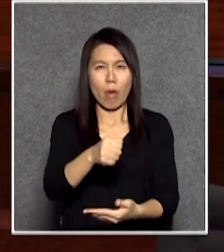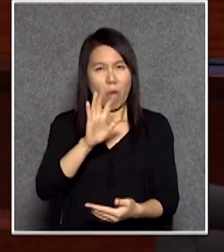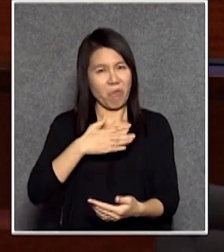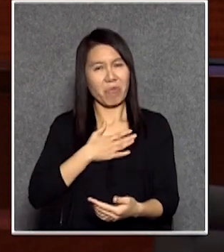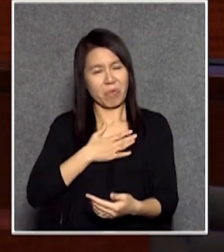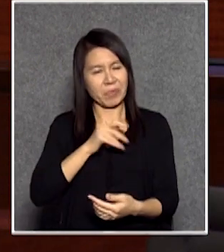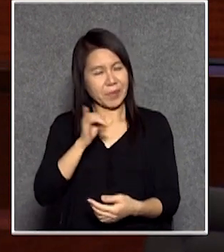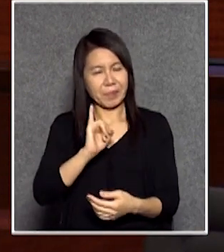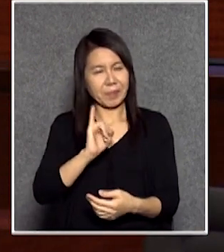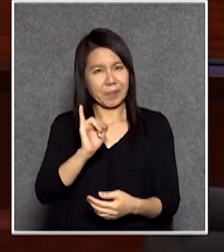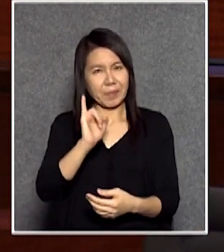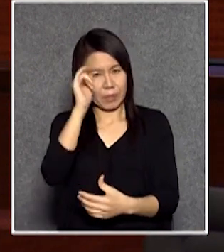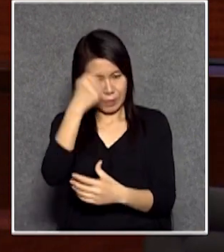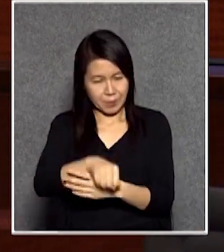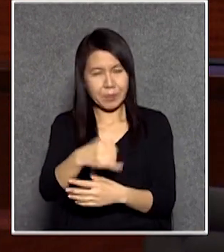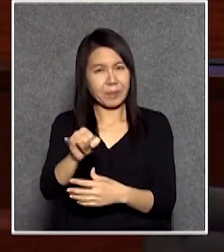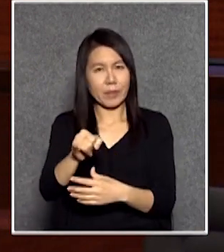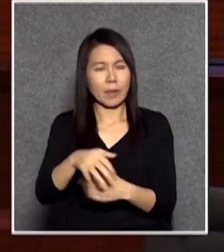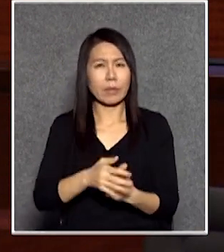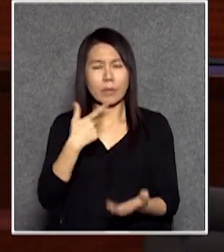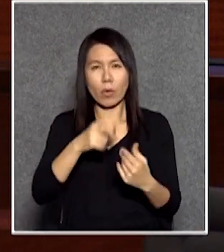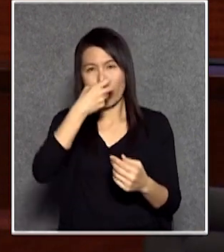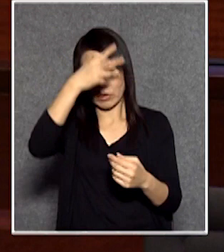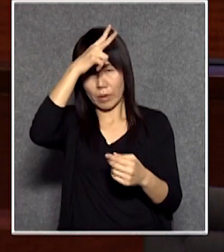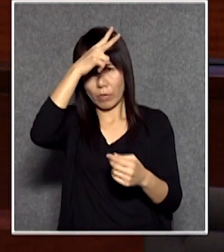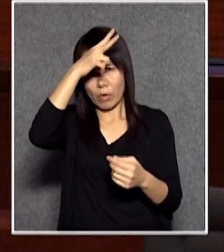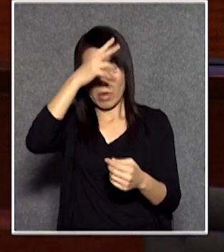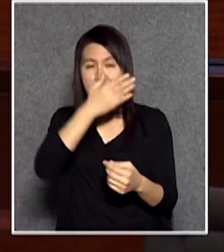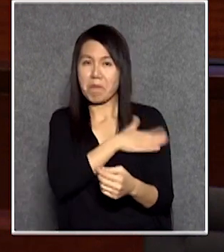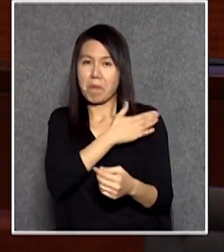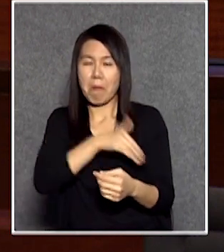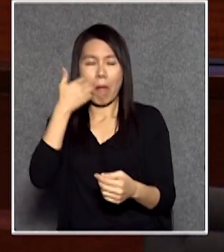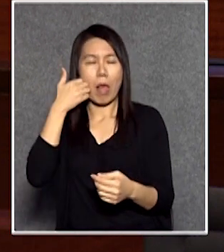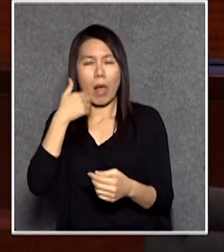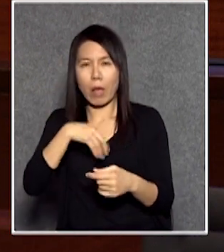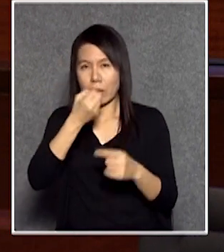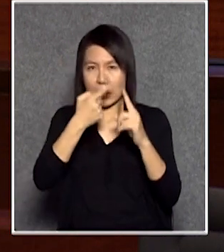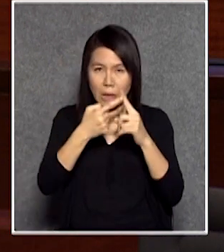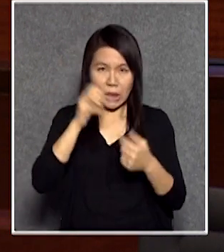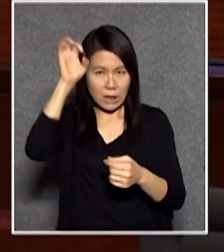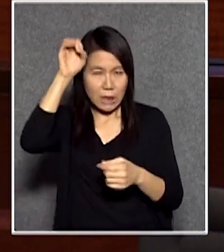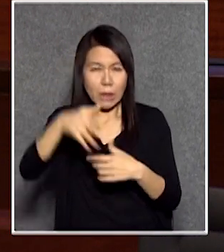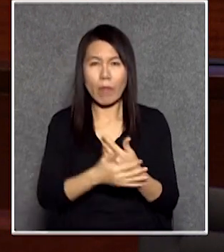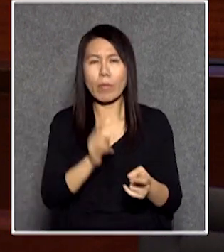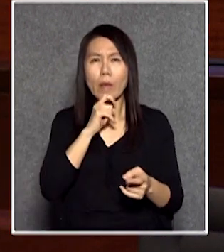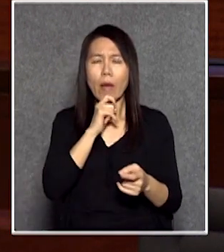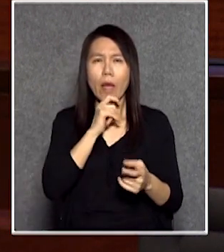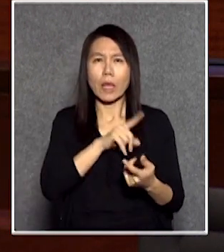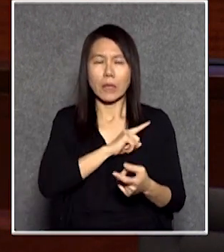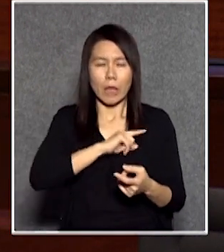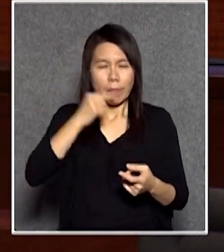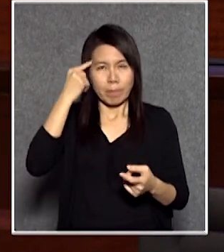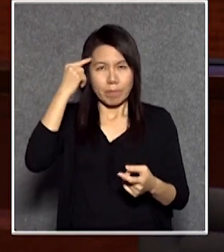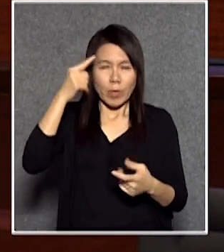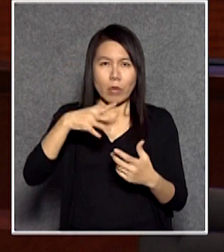過關。特區政府施政漠視民意，很多時候在制定政策的時候奉行一種所謂理性主義，